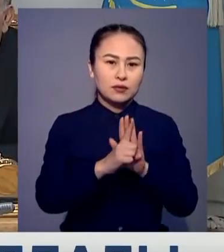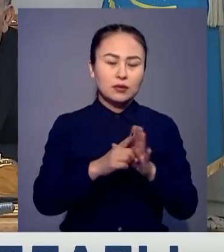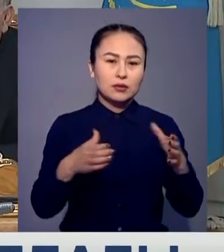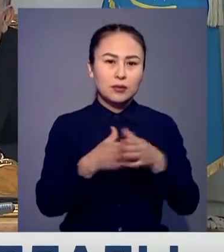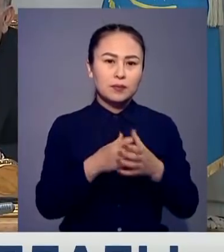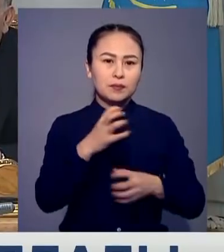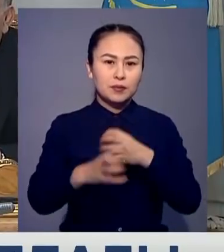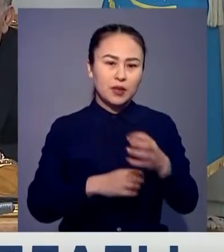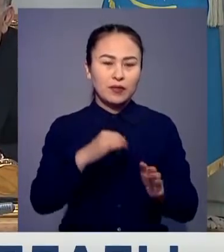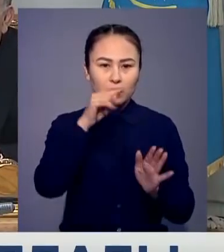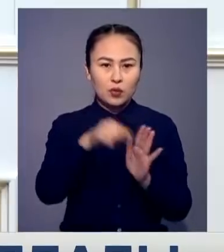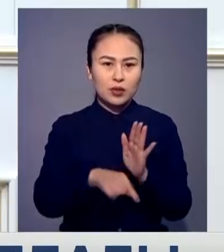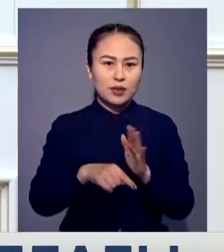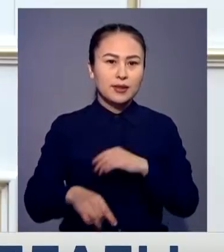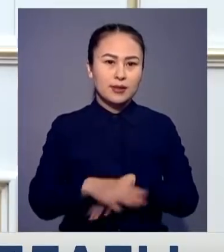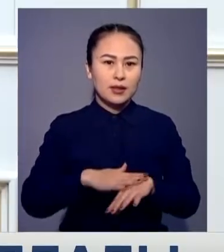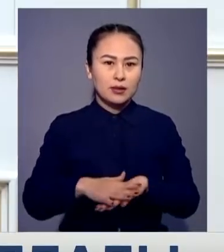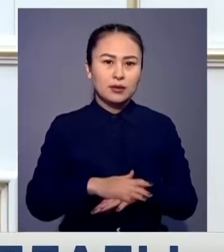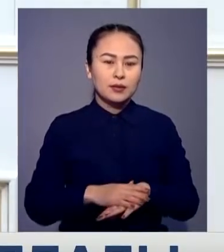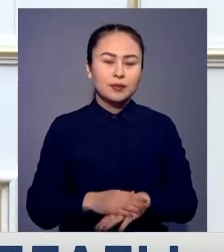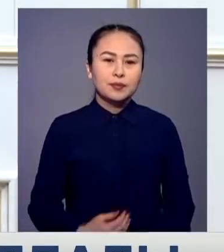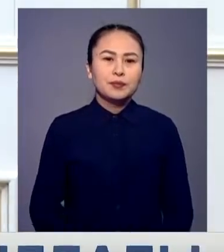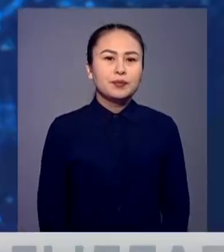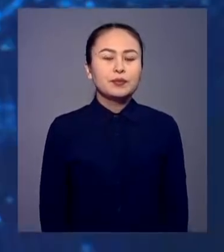мире, внутри страны и предлагает меры.